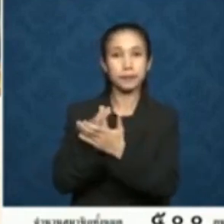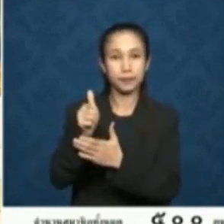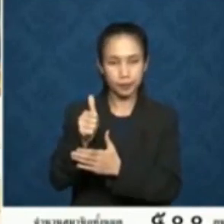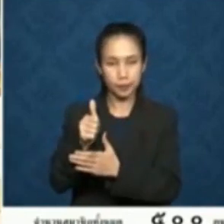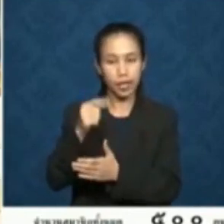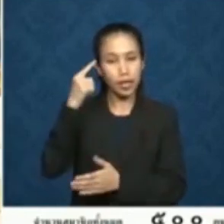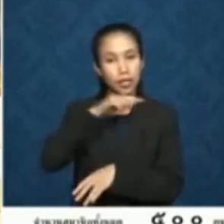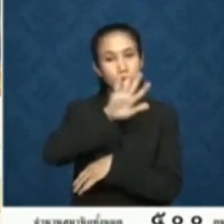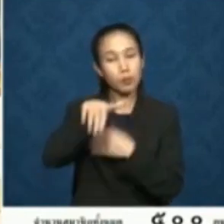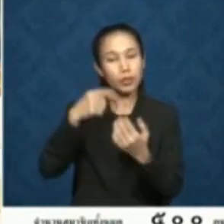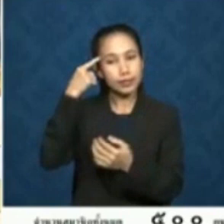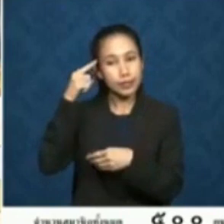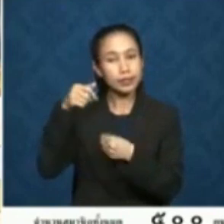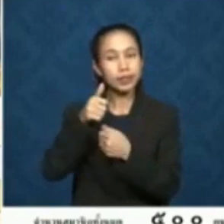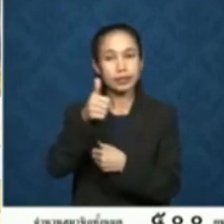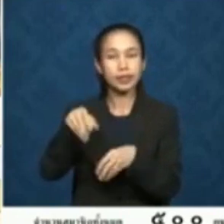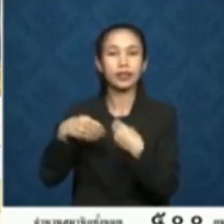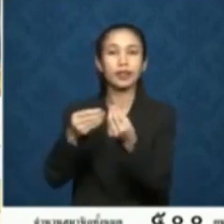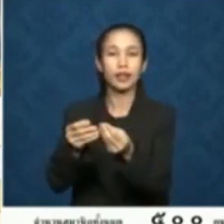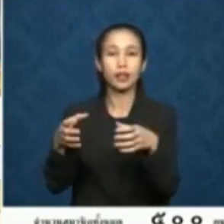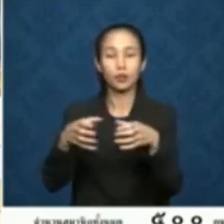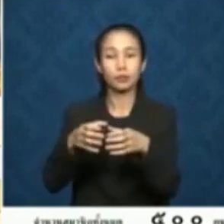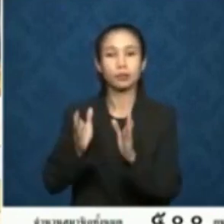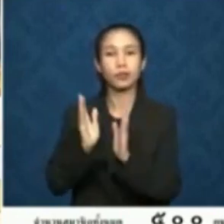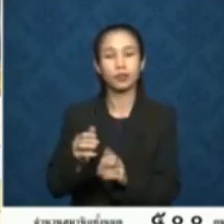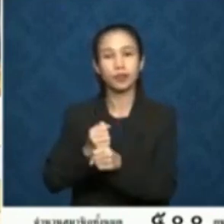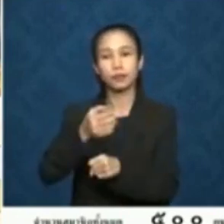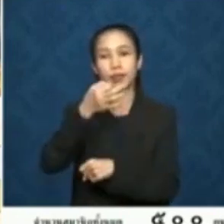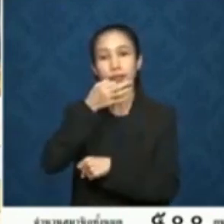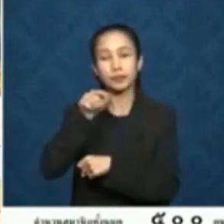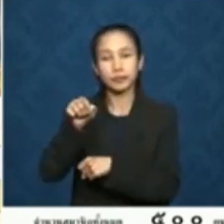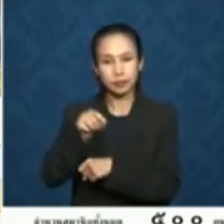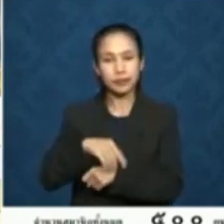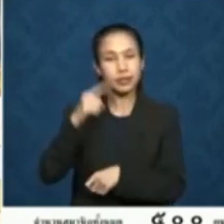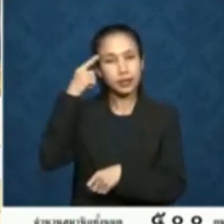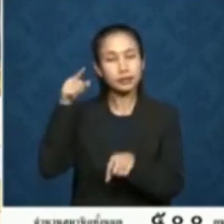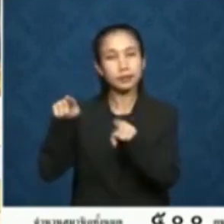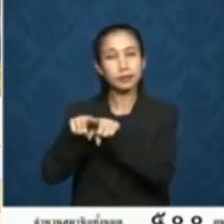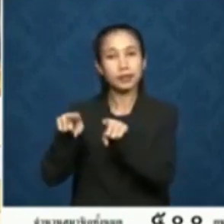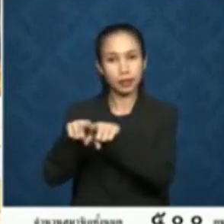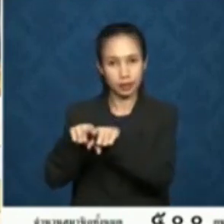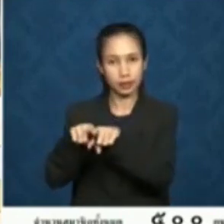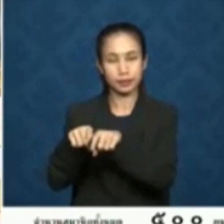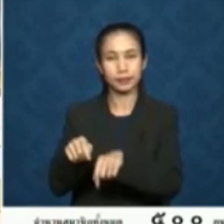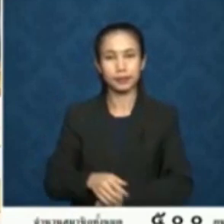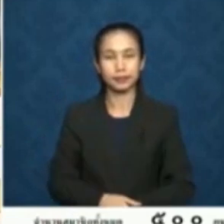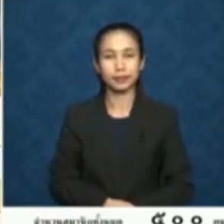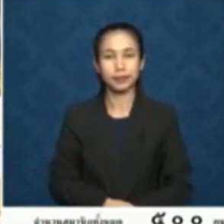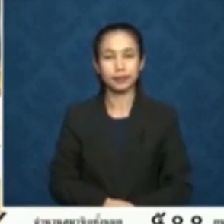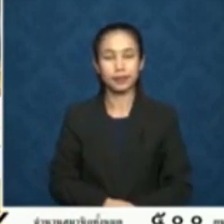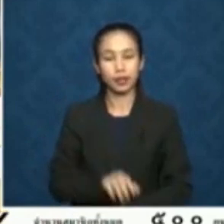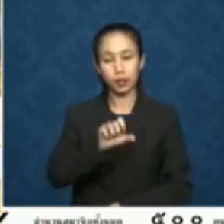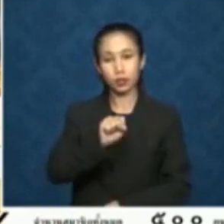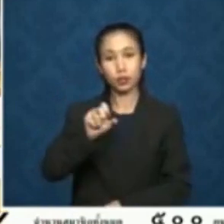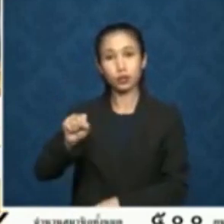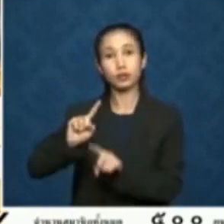กท่านมีความปรารถนาดีกับพี่น้องชาวประมงเฉกเช่นเดียวกันครับท่านนายกรัฐมนตรีคณะรัฐมนตรีนะครับก็คิดเฉกเช่นเดียวกันกับท่